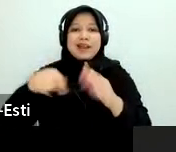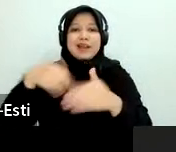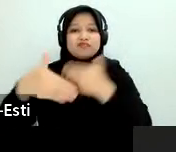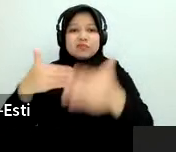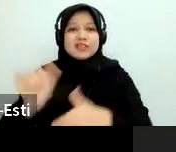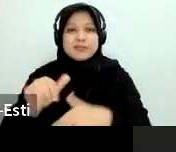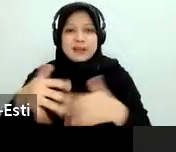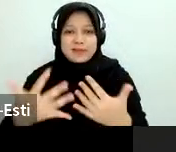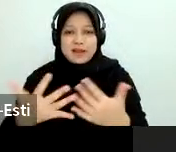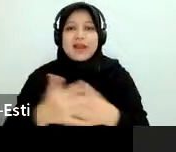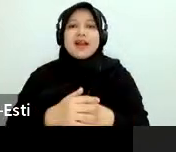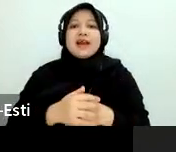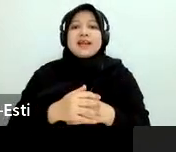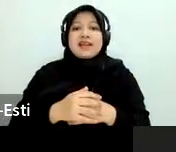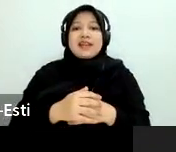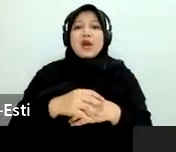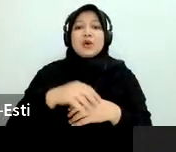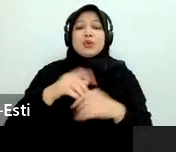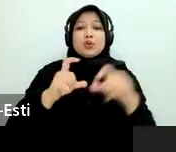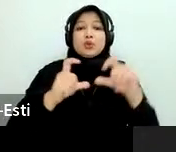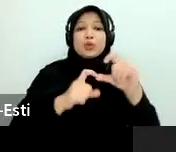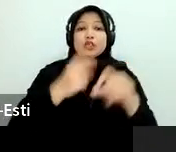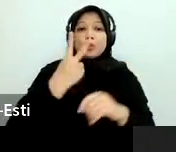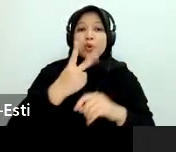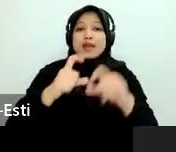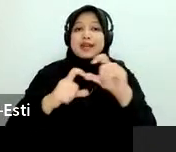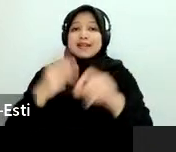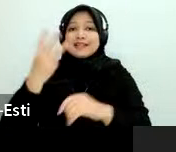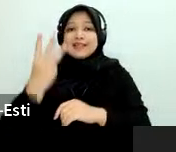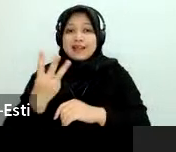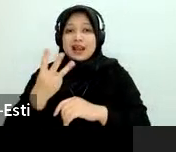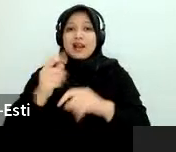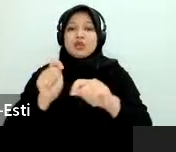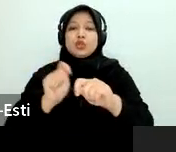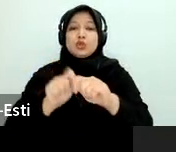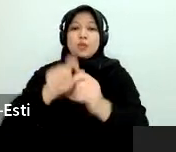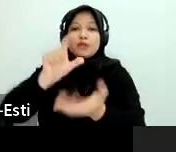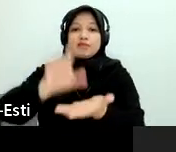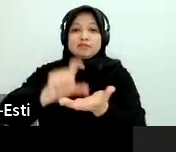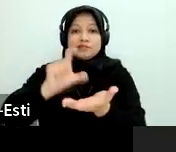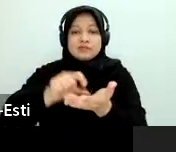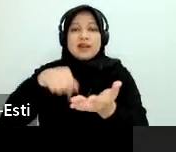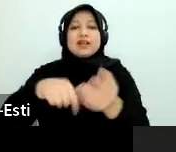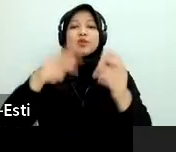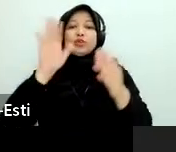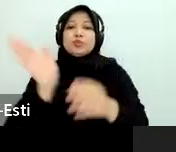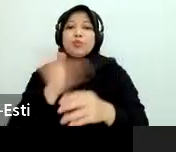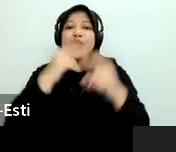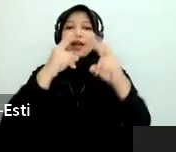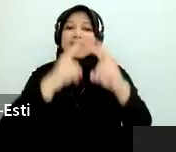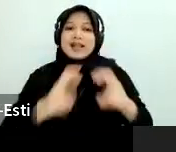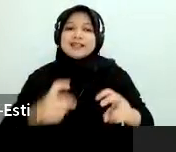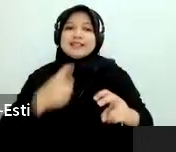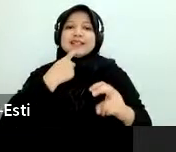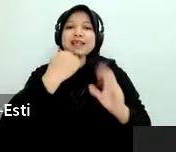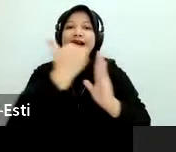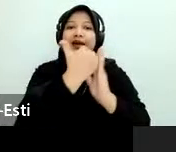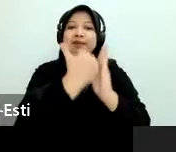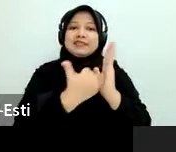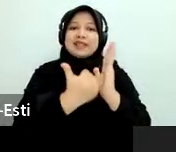kebetulan untuk tesis Master dan cache saya menganalisis wacana kebijakan pendidikan saya terusik dengan